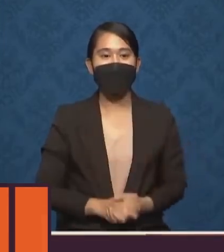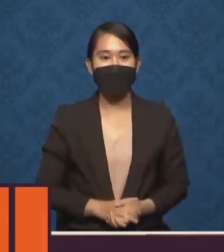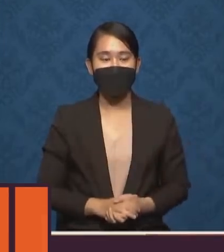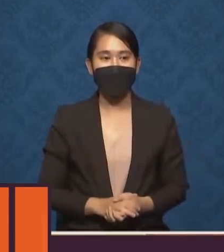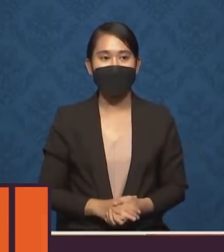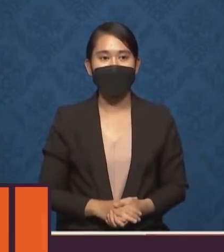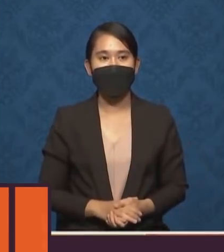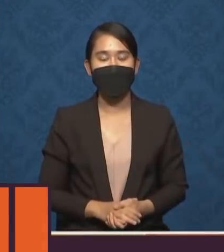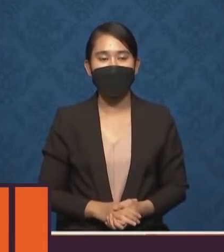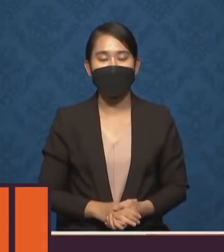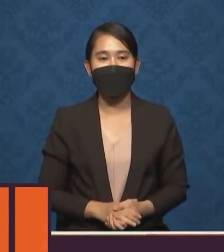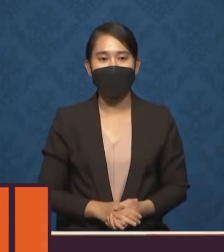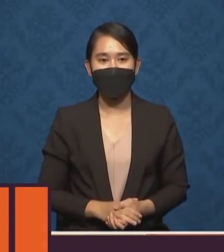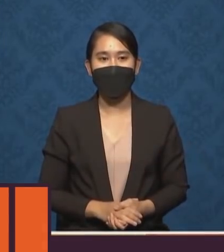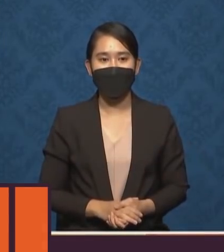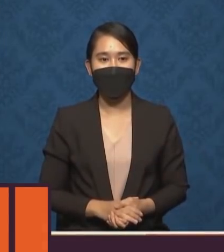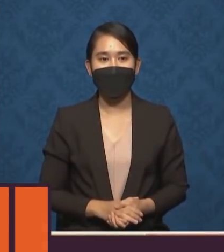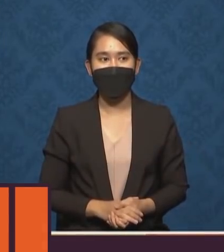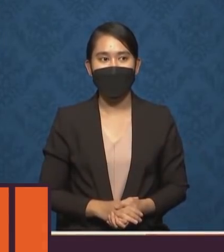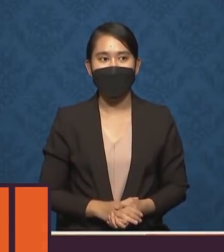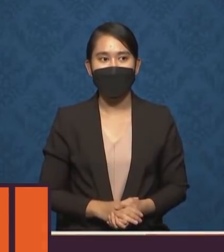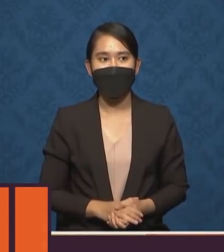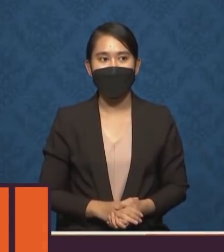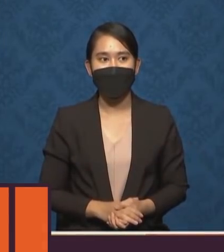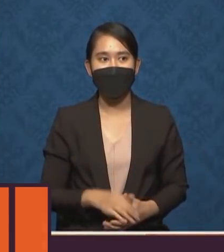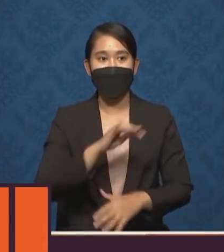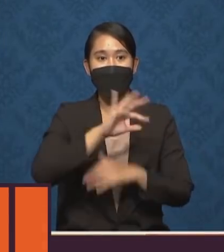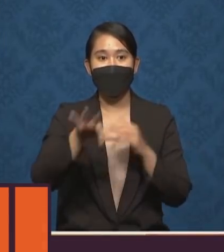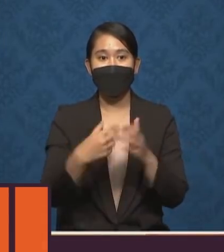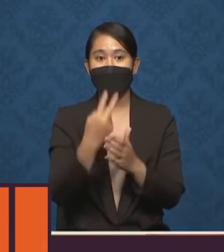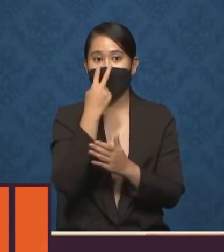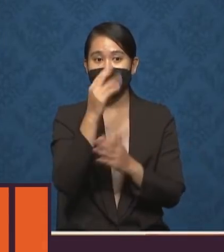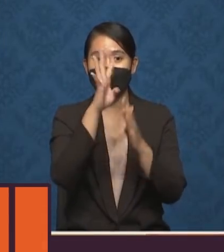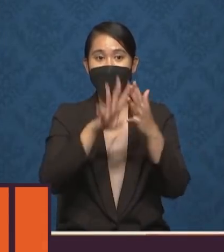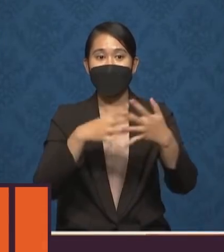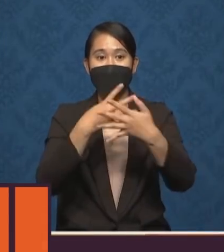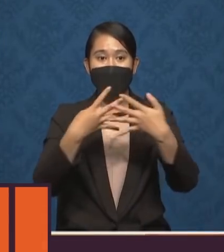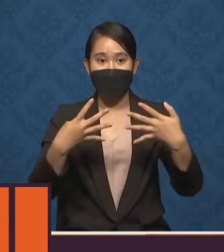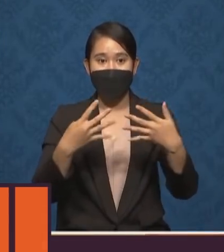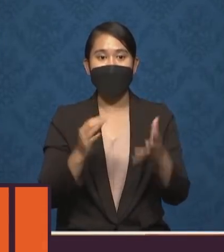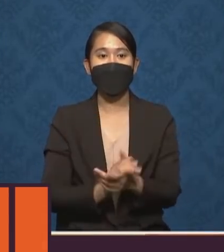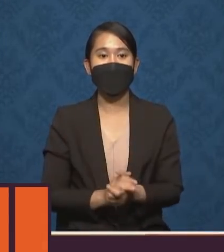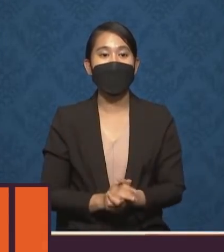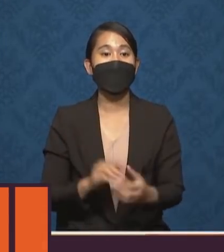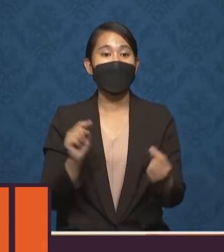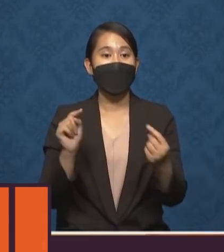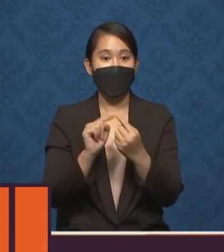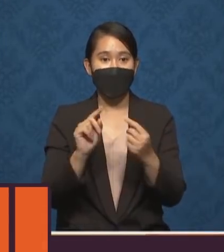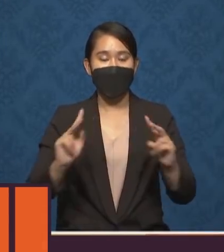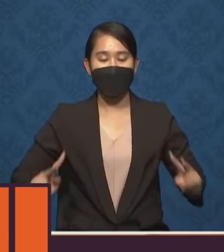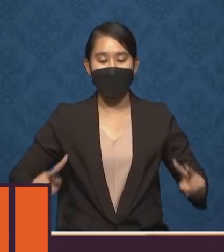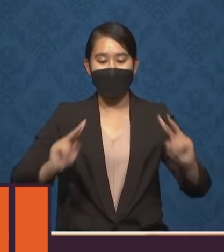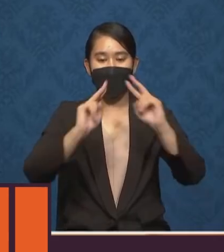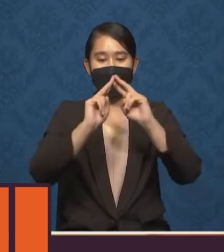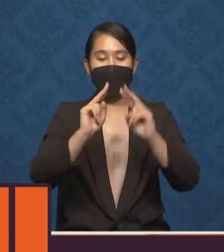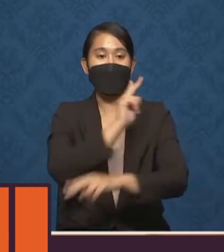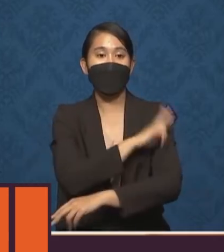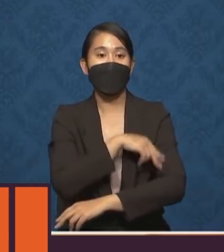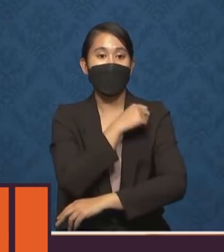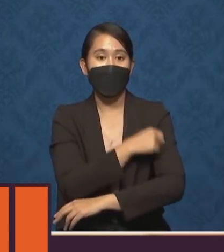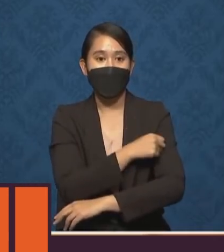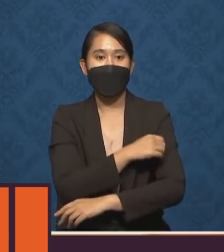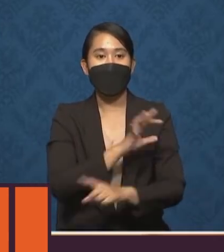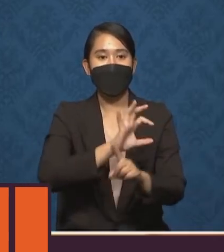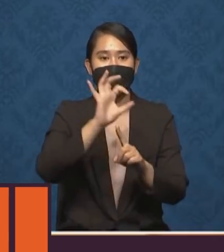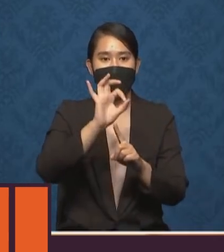เนื้อหาทุกท่านดูตามข้อมูลในสไลด์นะครับเป็นข้อมูลที่ผมได้รับจากกระทรวงสาธารณสุขเมื่อสิ้น